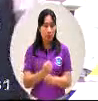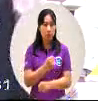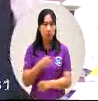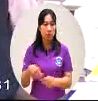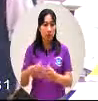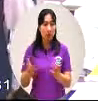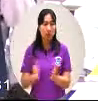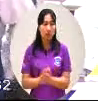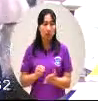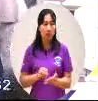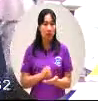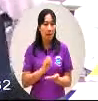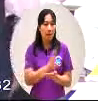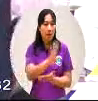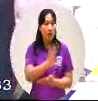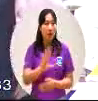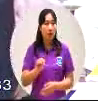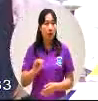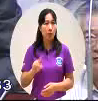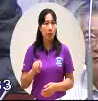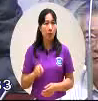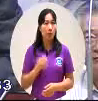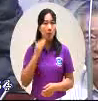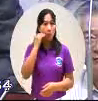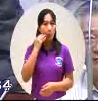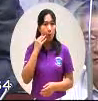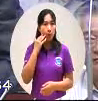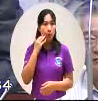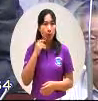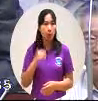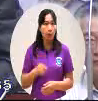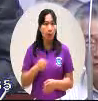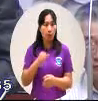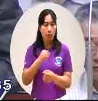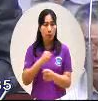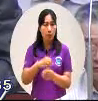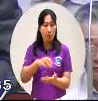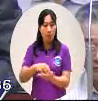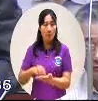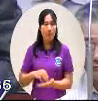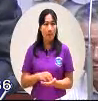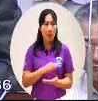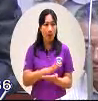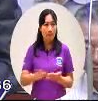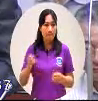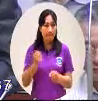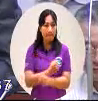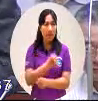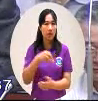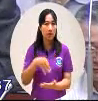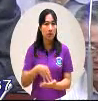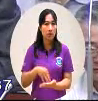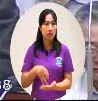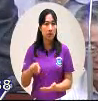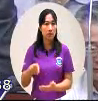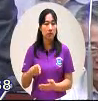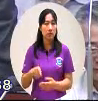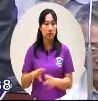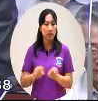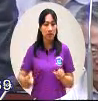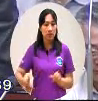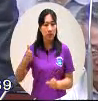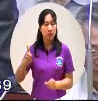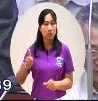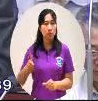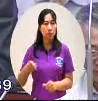这个流失的部分，如果要办灭失登记，是地主他自己要。 不是，现在他不要灭失啊，就是保